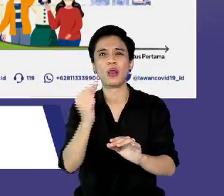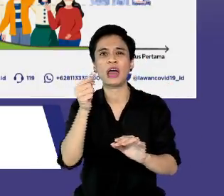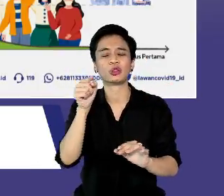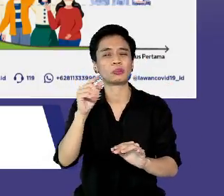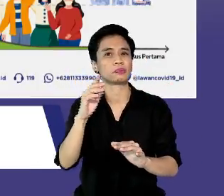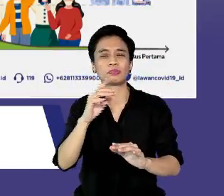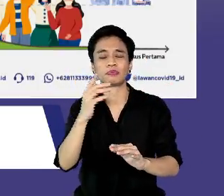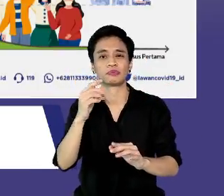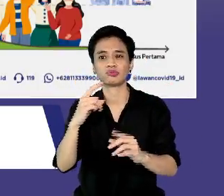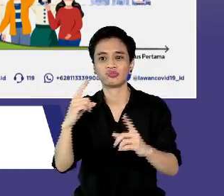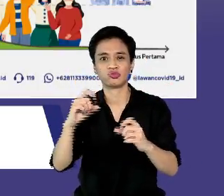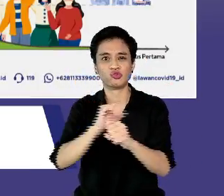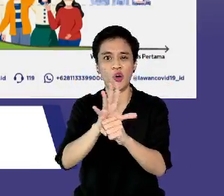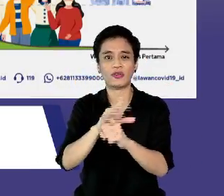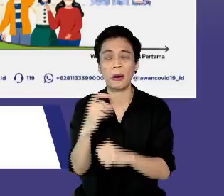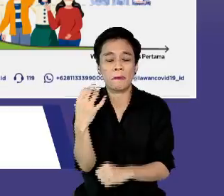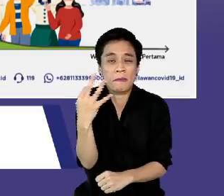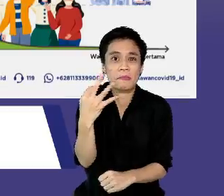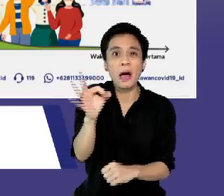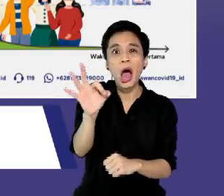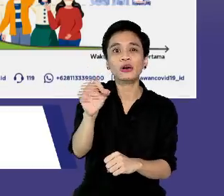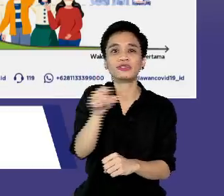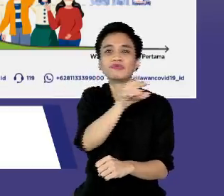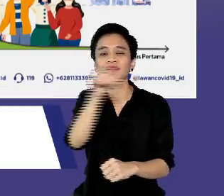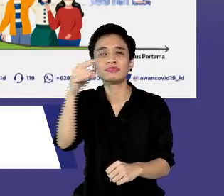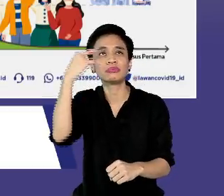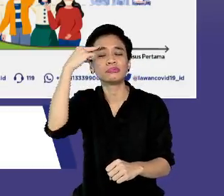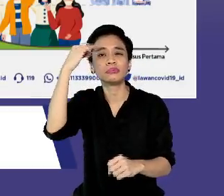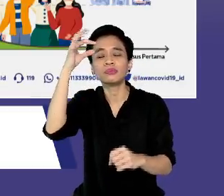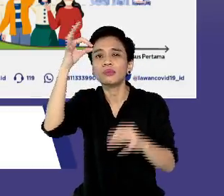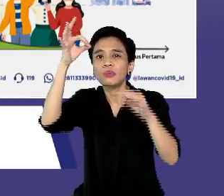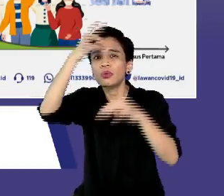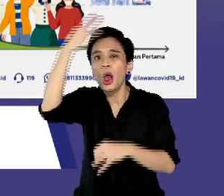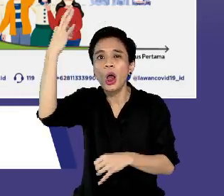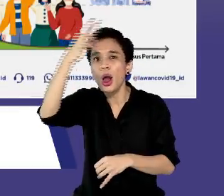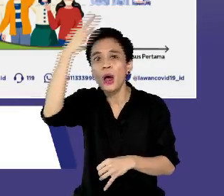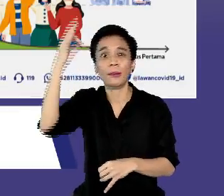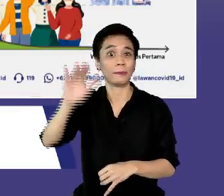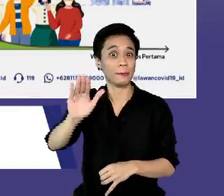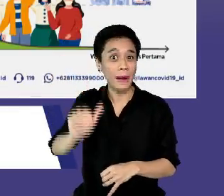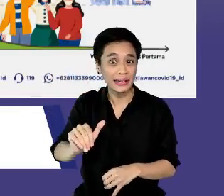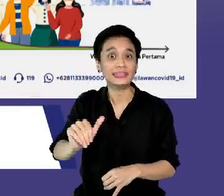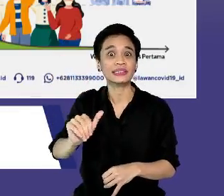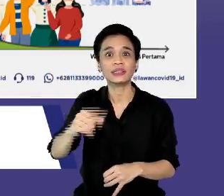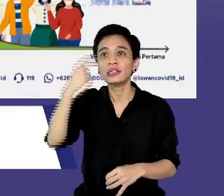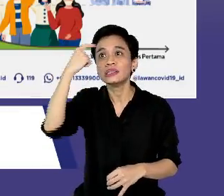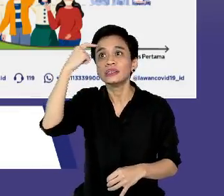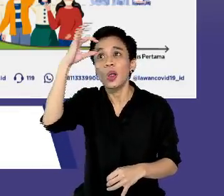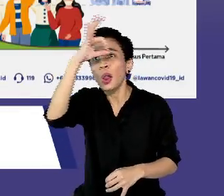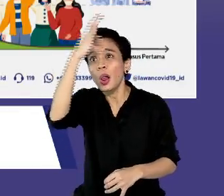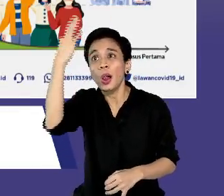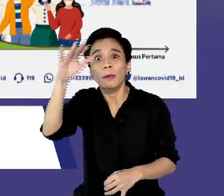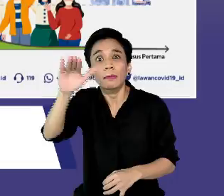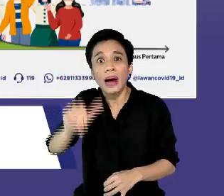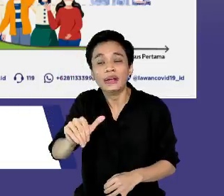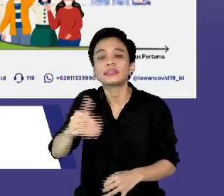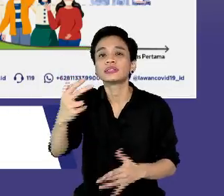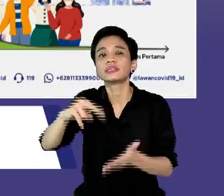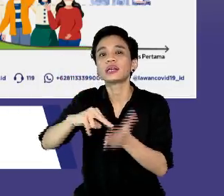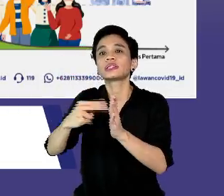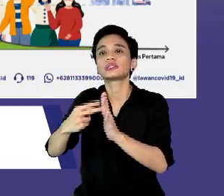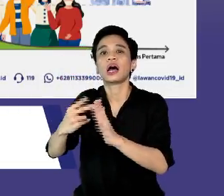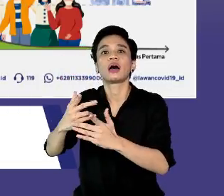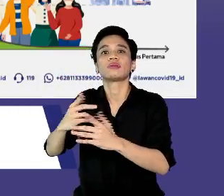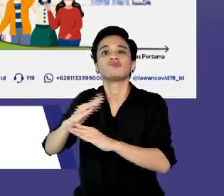penyakit baru dan pengetahuan terkait hal ini masih sangat minim. Hal ini akhirnya berimbas pada kenaikan kasus positif dan